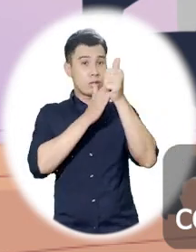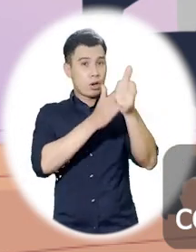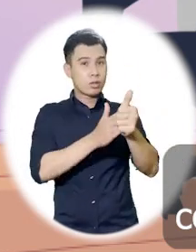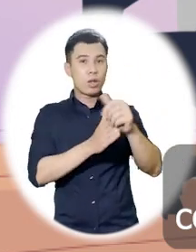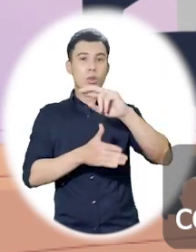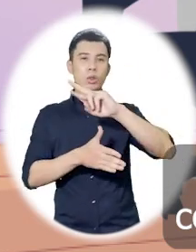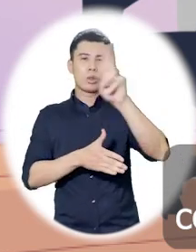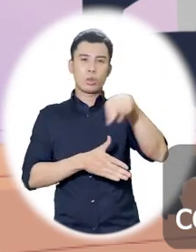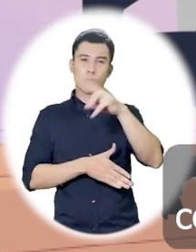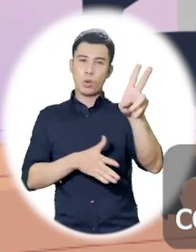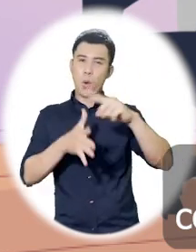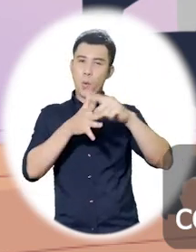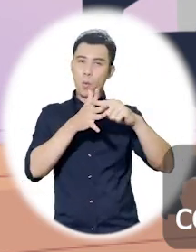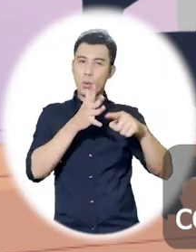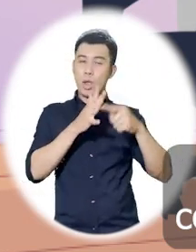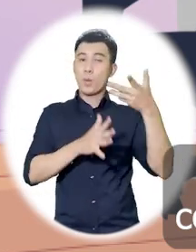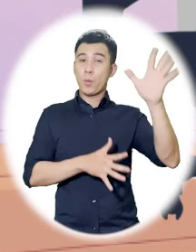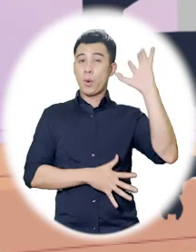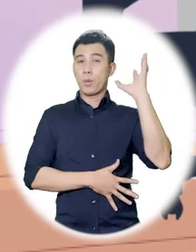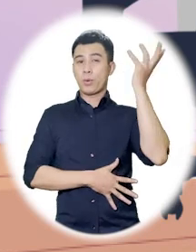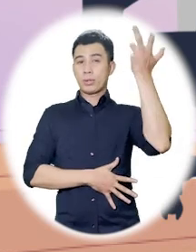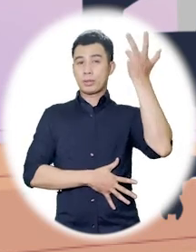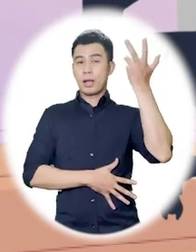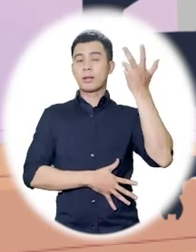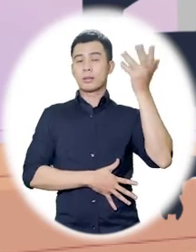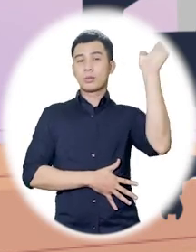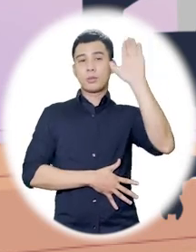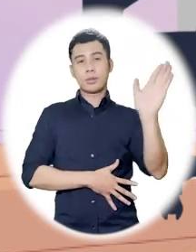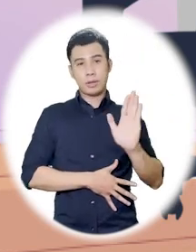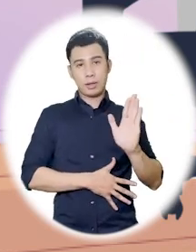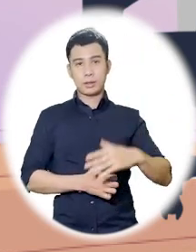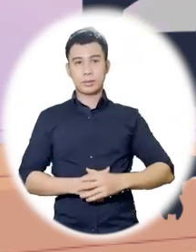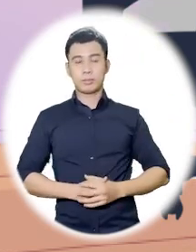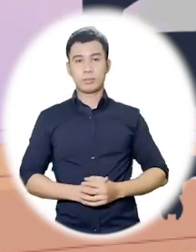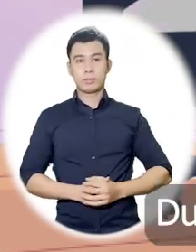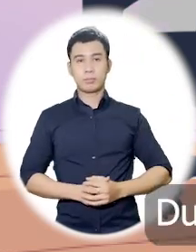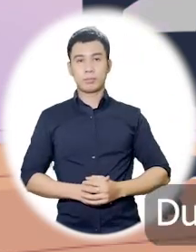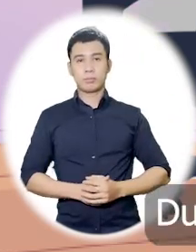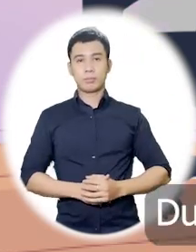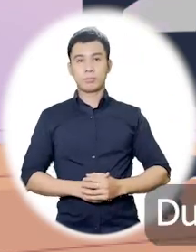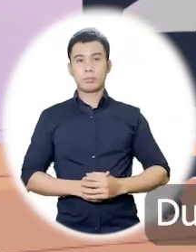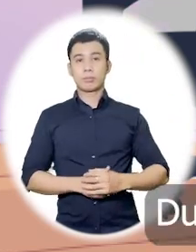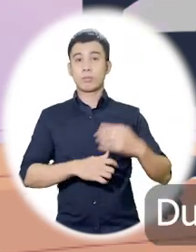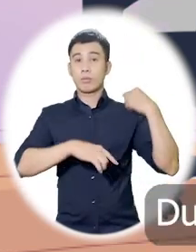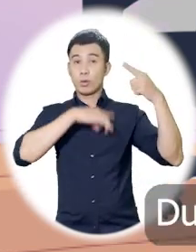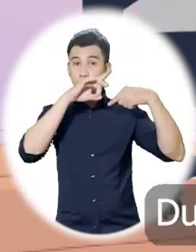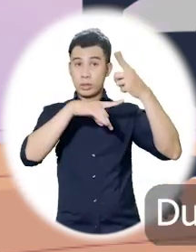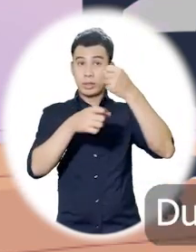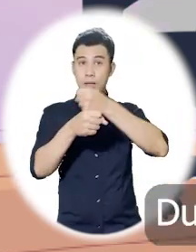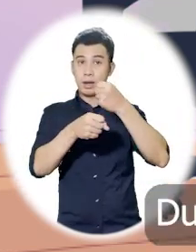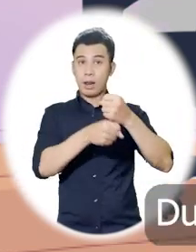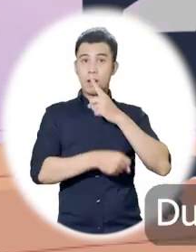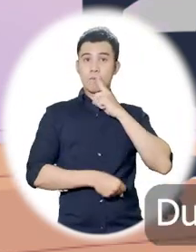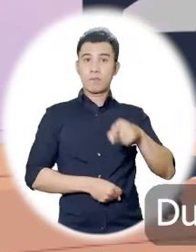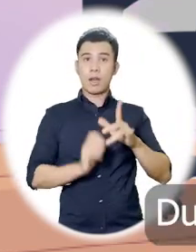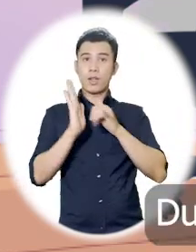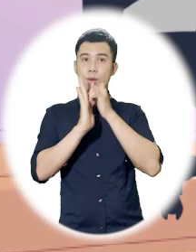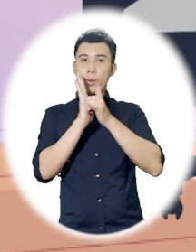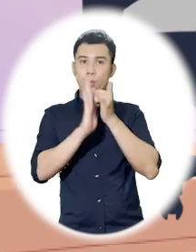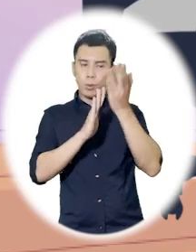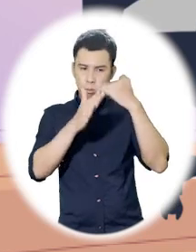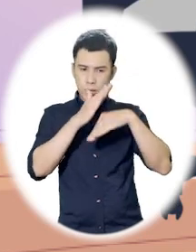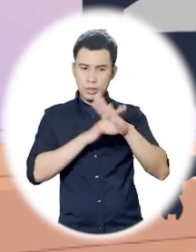hướng dẫn phù hợp với chiến lược ở cấp quốc gia và được xây dựng qua quá trình tham vấn. Trong quá trình triển khai cũng cần đảm bảo các yếu tố cốt lõi